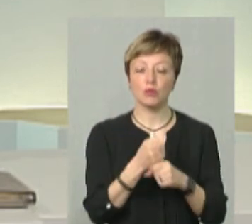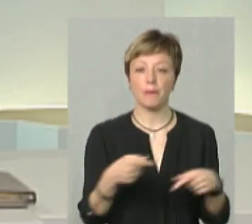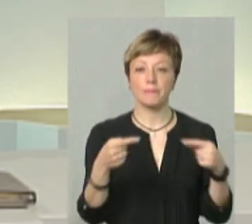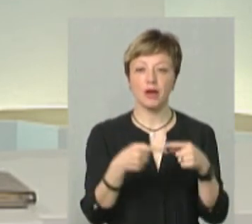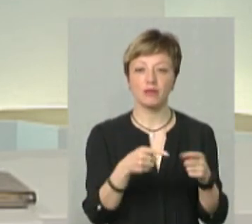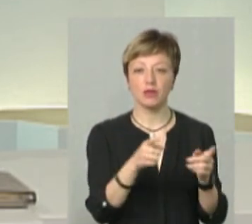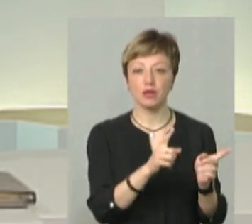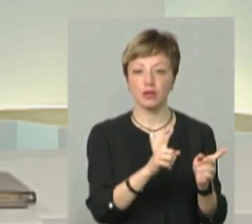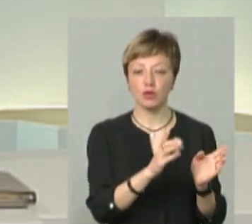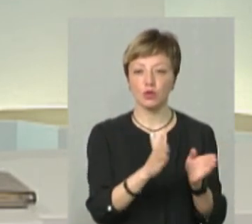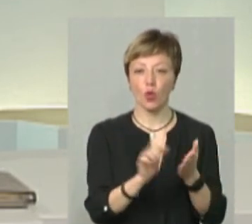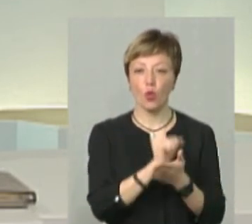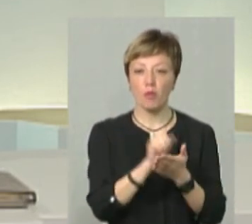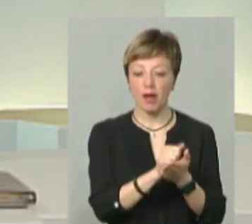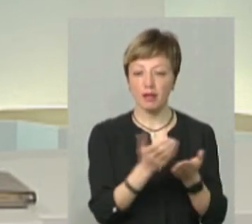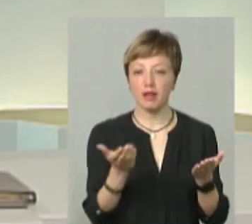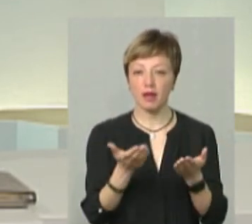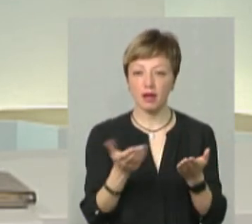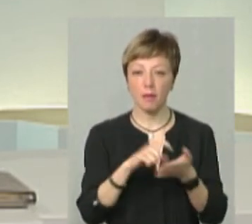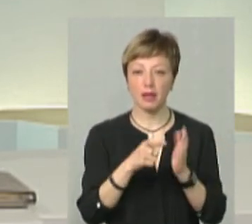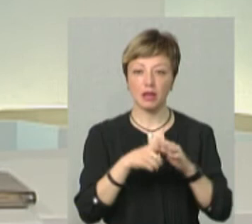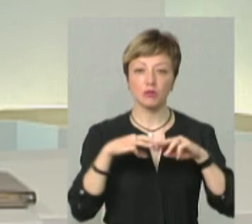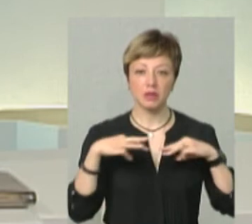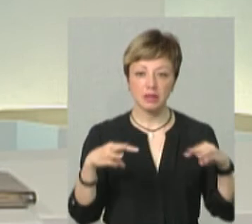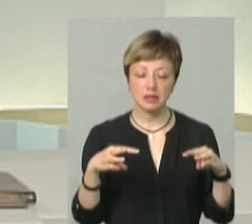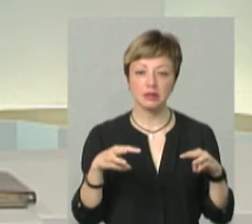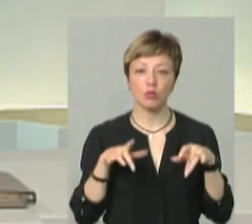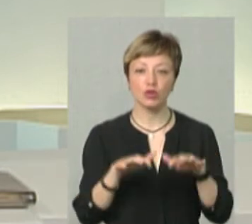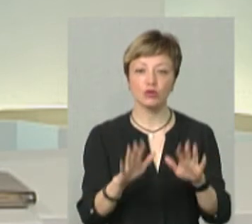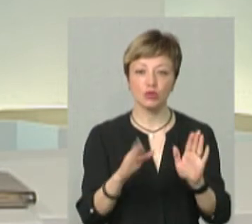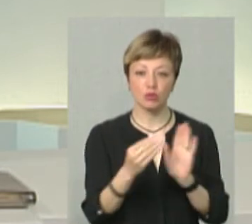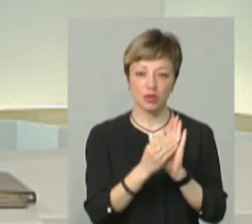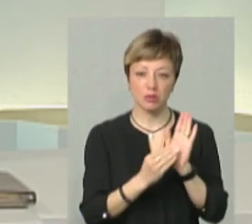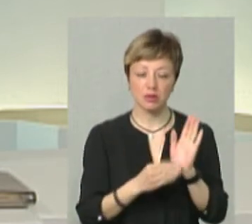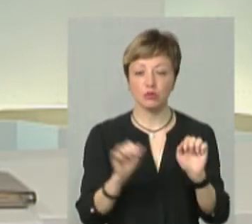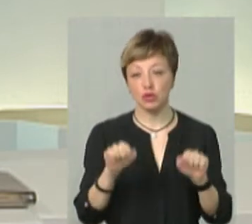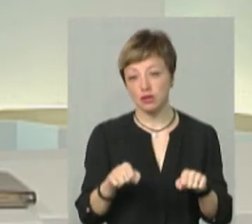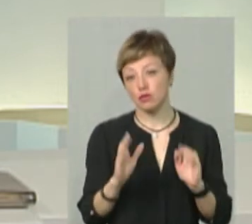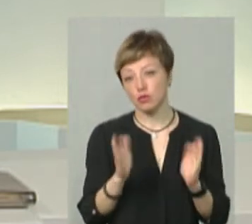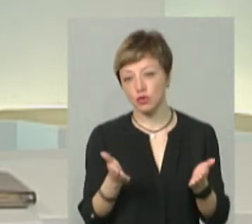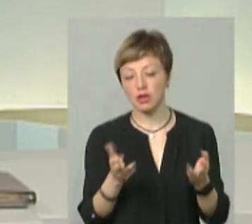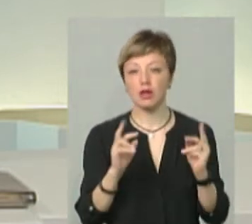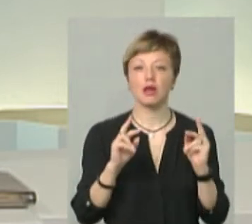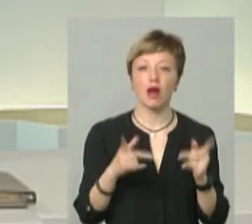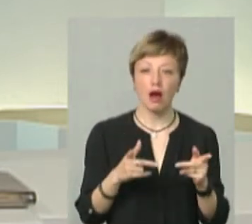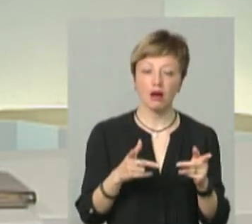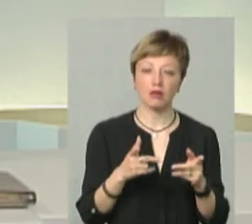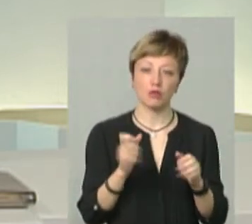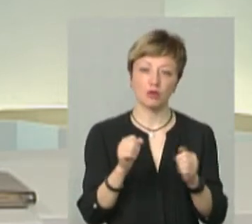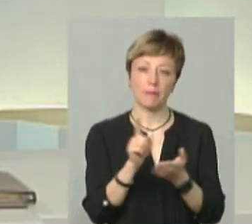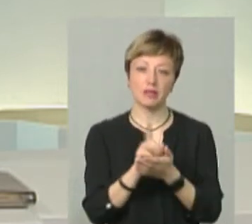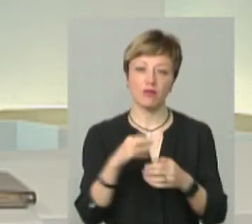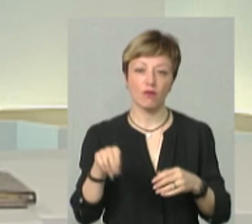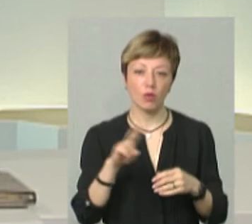певні нормативні документи Кабінету міністрів, де сама процедура буде написана. Можливо, це буде просто пенсійний